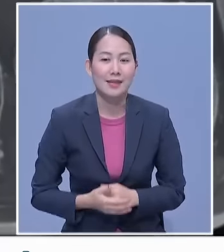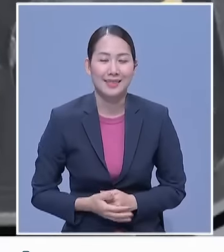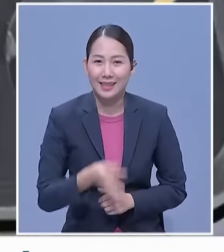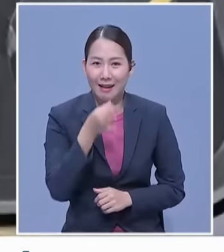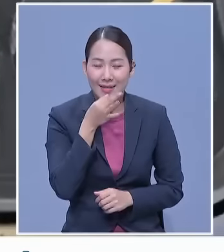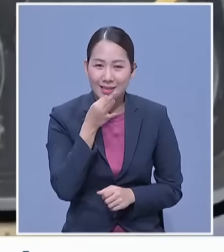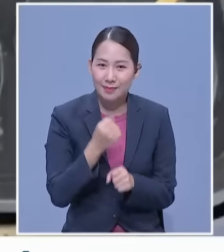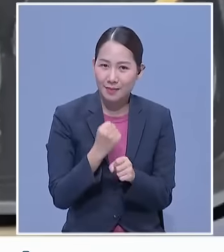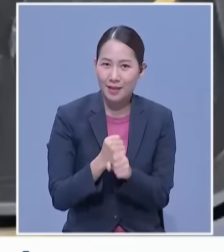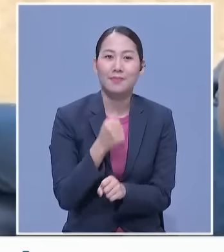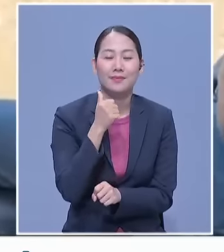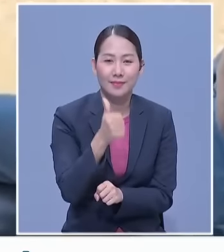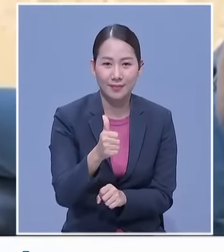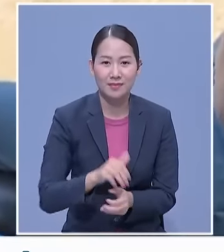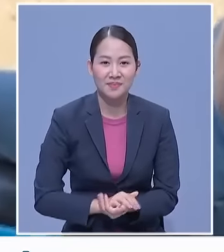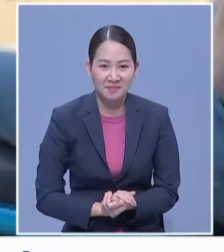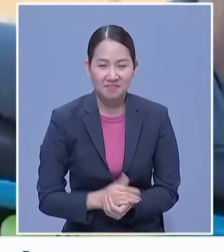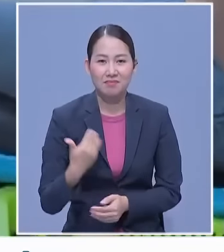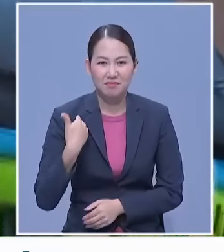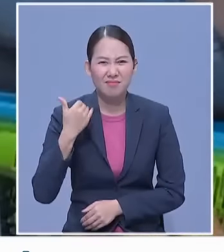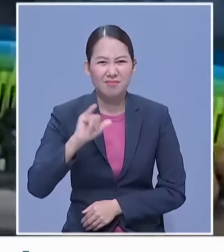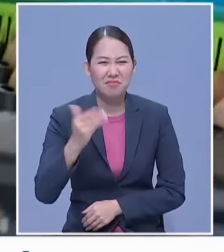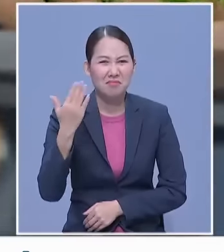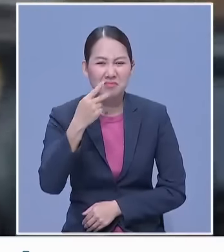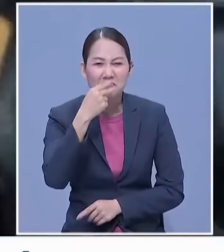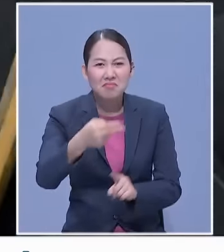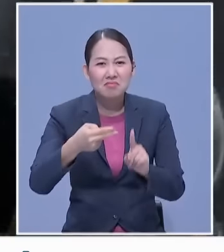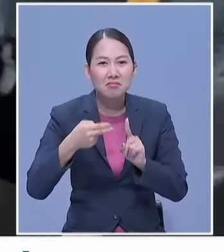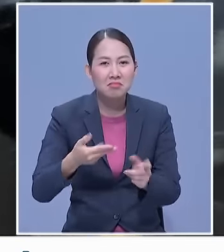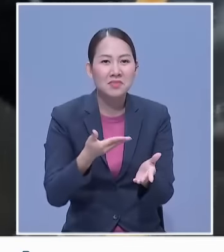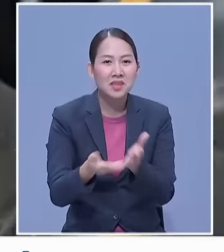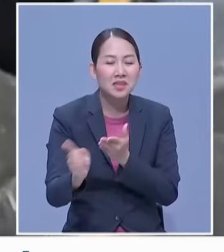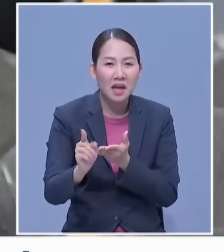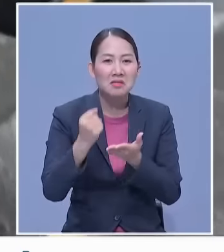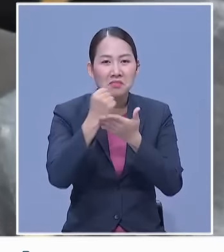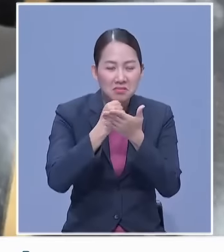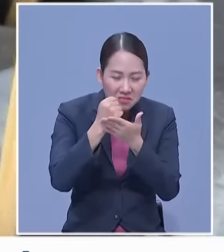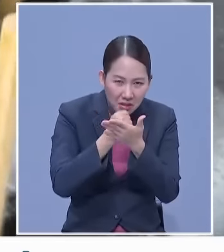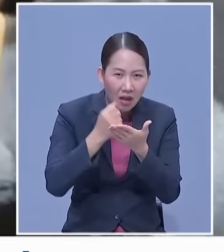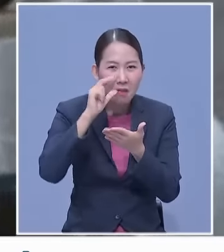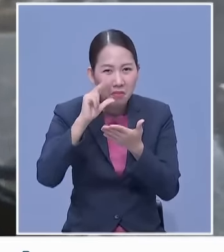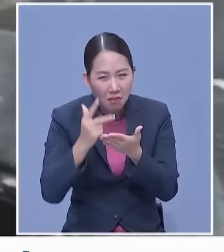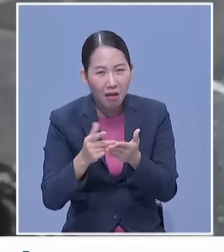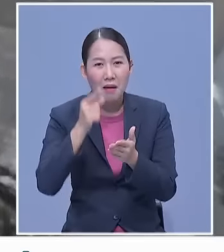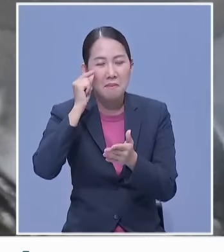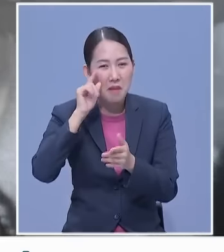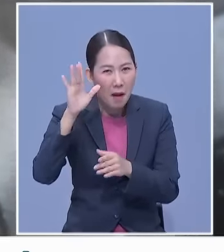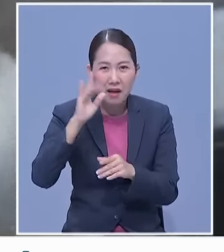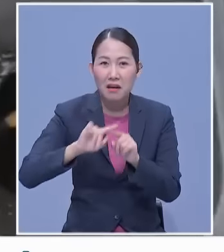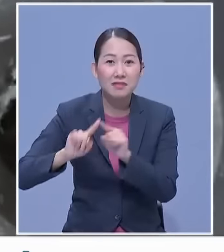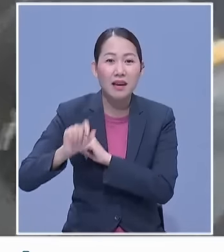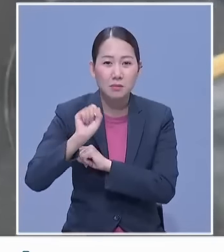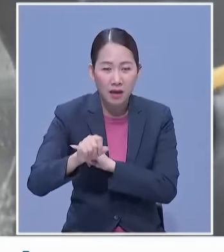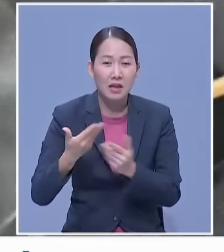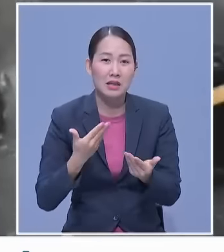อย่าลืมว่าที่เราเห็นข่าวที่ผ่านมาเอาไปซื้อยาเสพติดก็มีเอาไปเรื่องของเมากันโอ้โหเลขเทคก็มีแต่ว่าพนันอะไรเงี้ก็